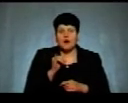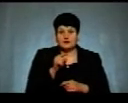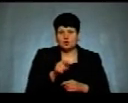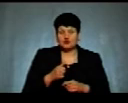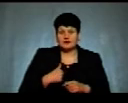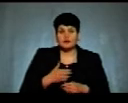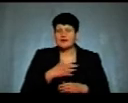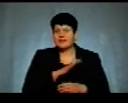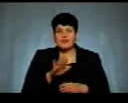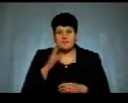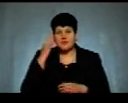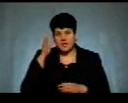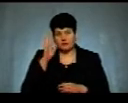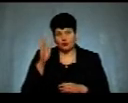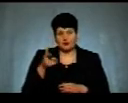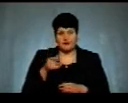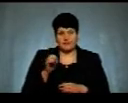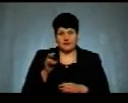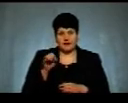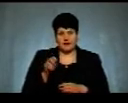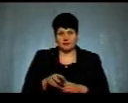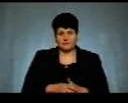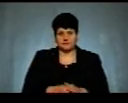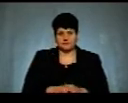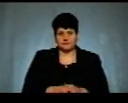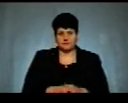чи зараховується до стажу служба в зоні бойових дій?